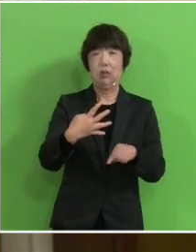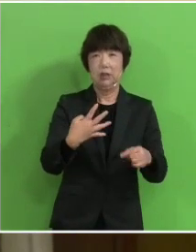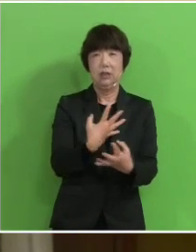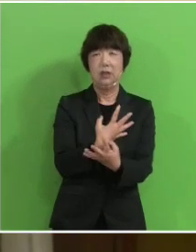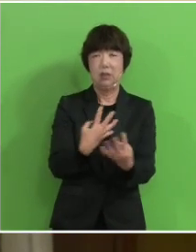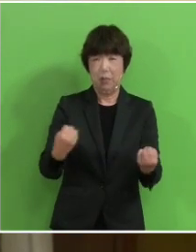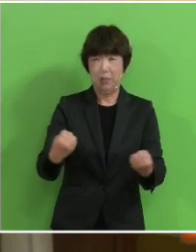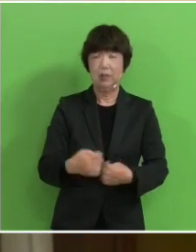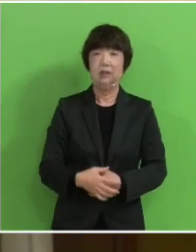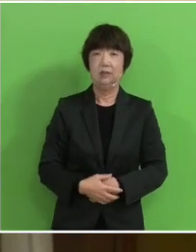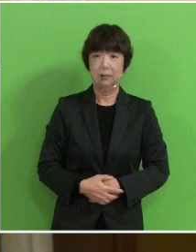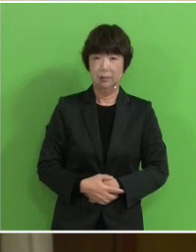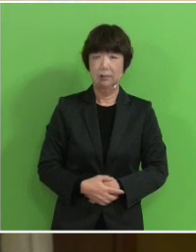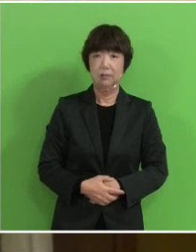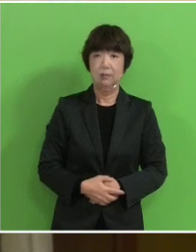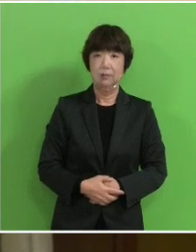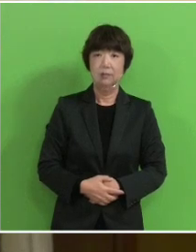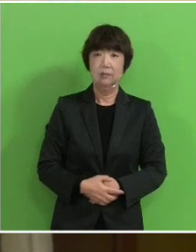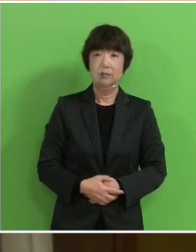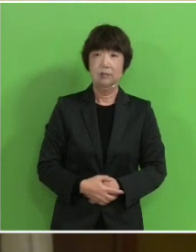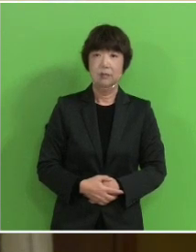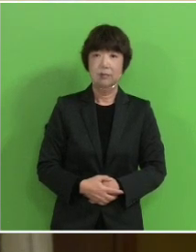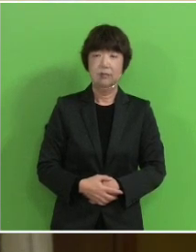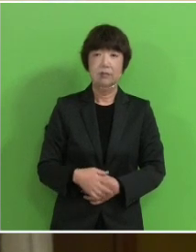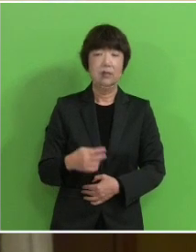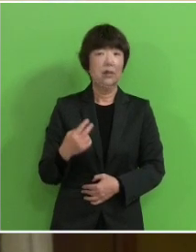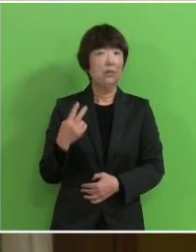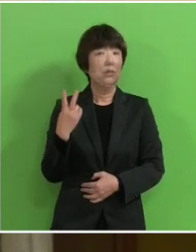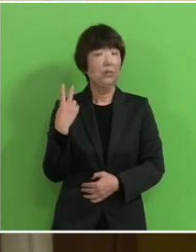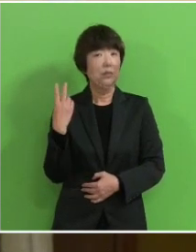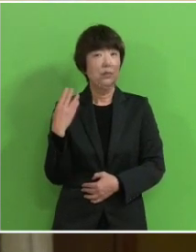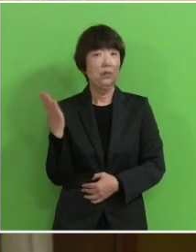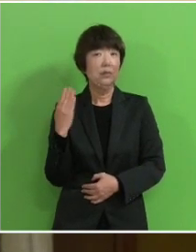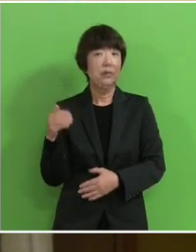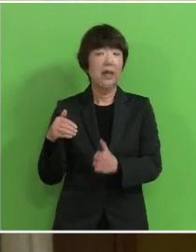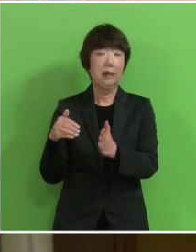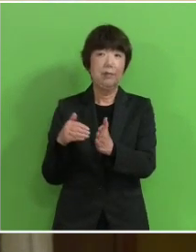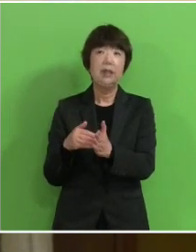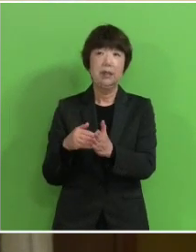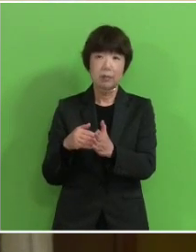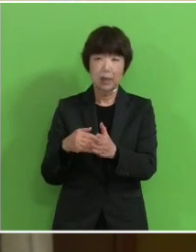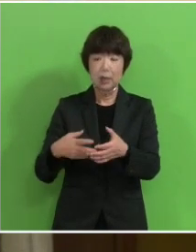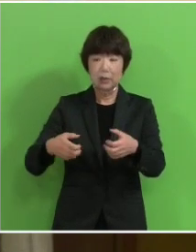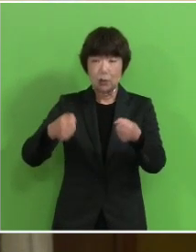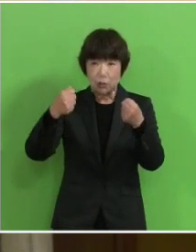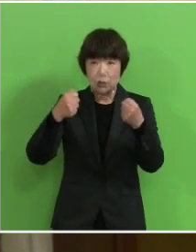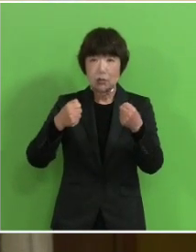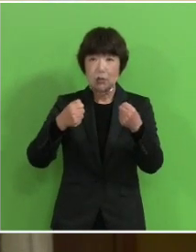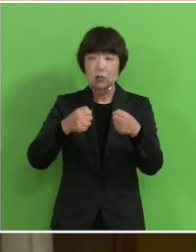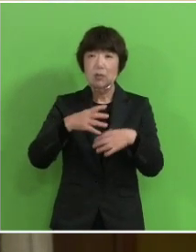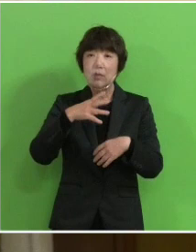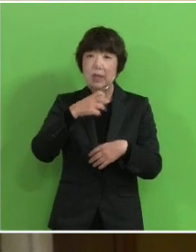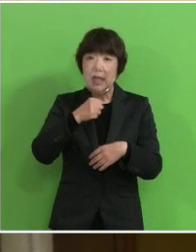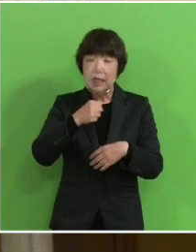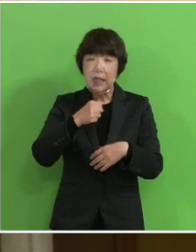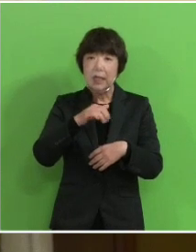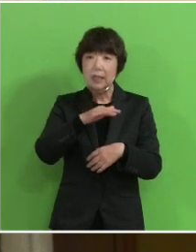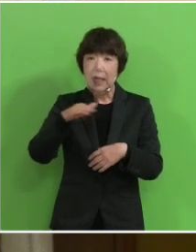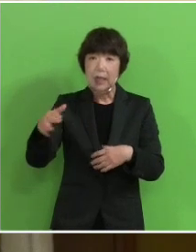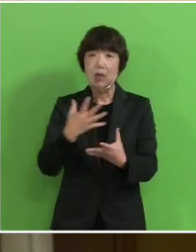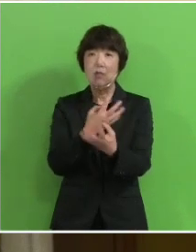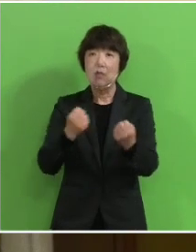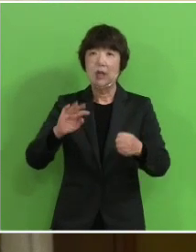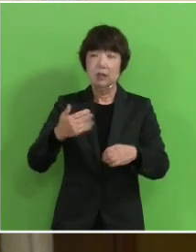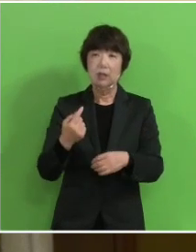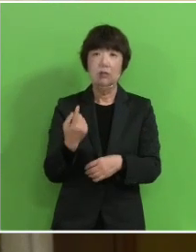なっています前々日まではあの卒業年齢に集中しておりましたが昨日